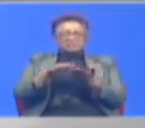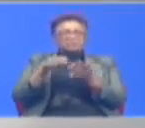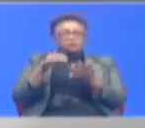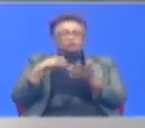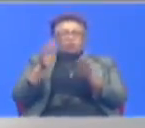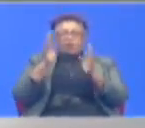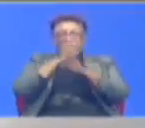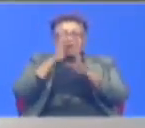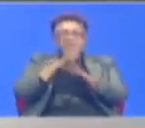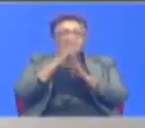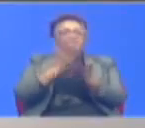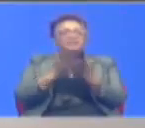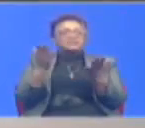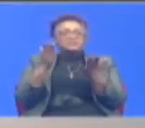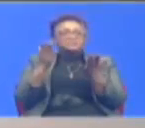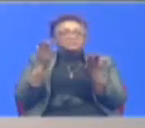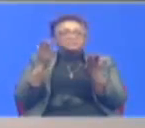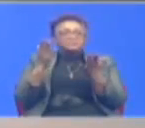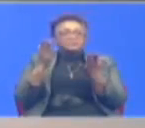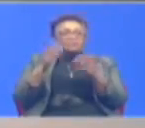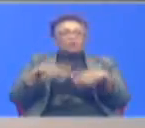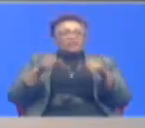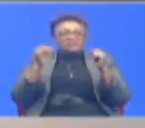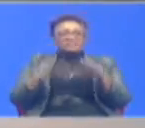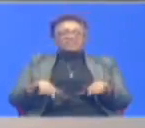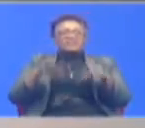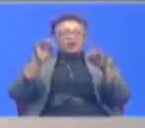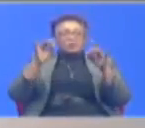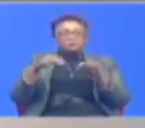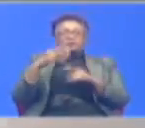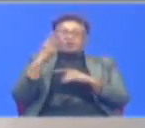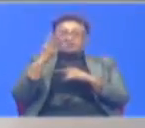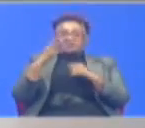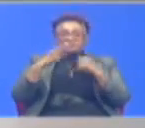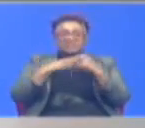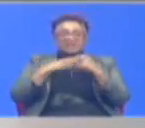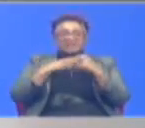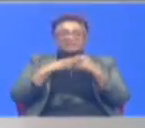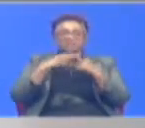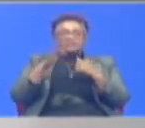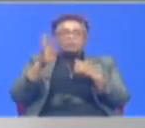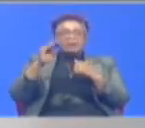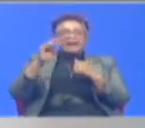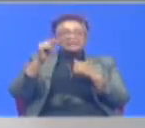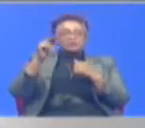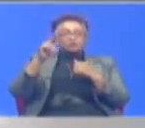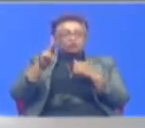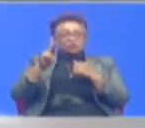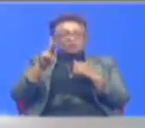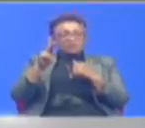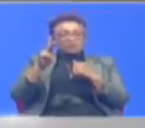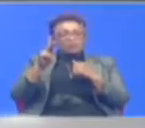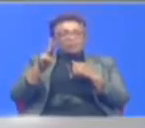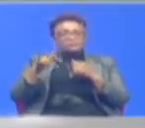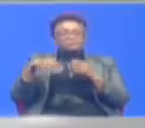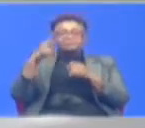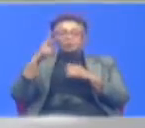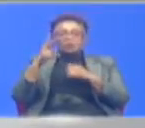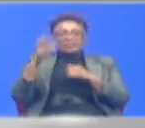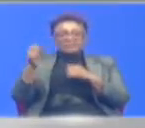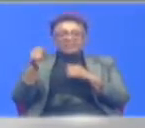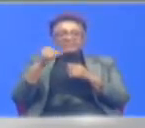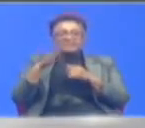magendo. Maafisa wa usalama walinasa katoni 49 za ubani wa batuk, katoni 4 za vipande 25